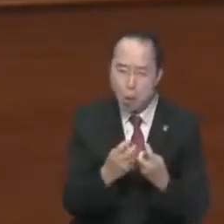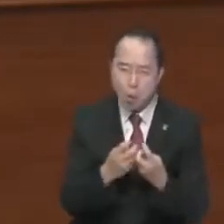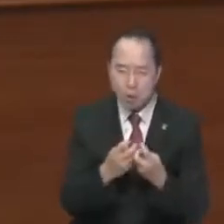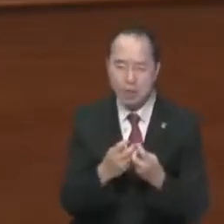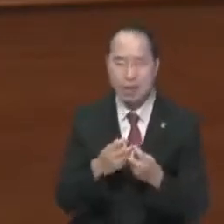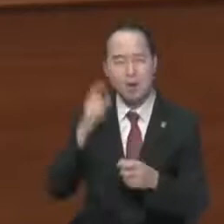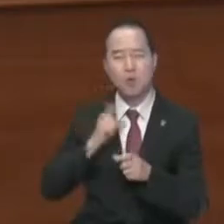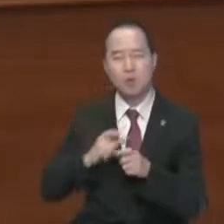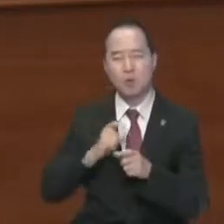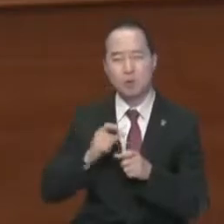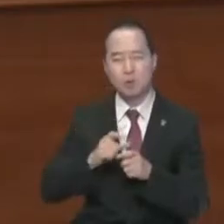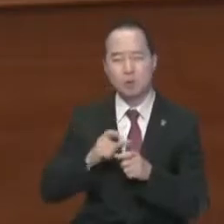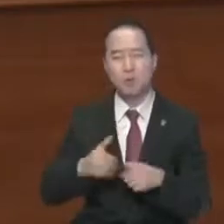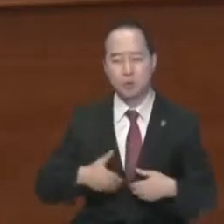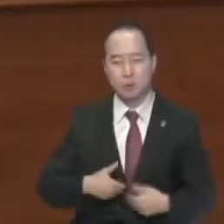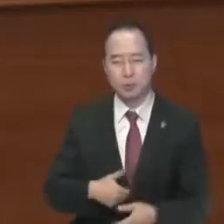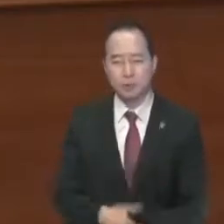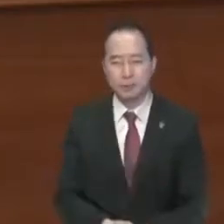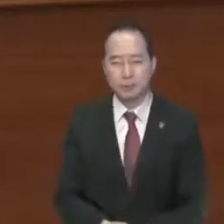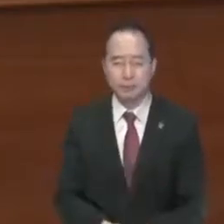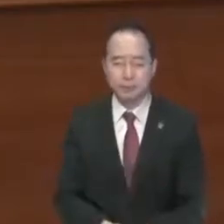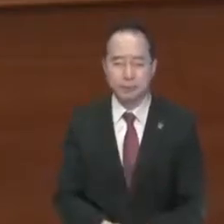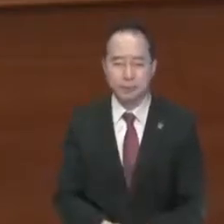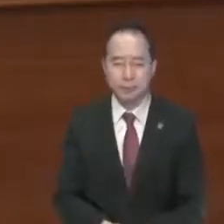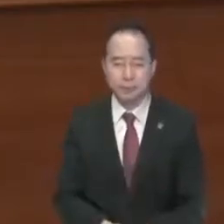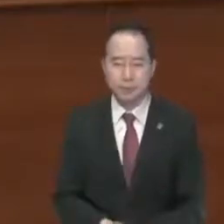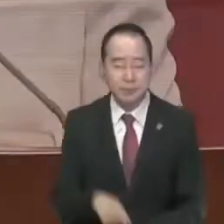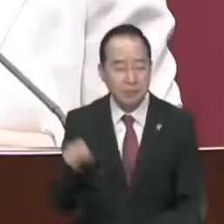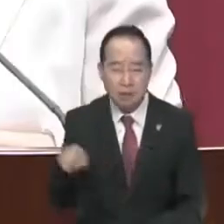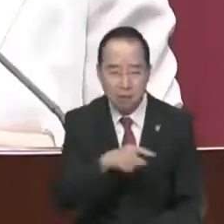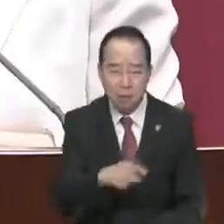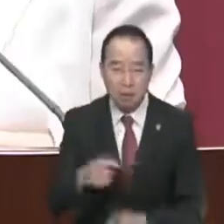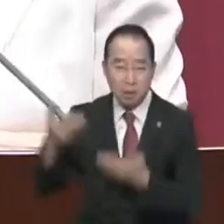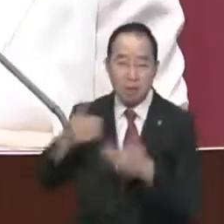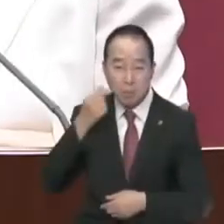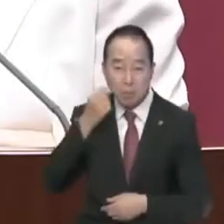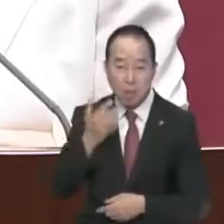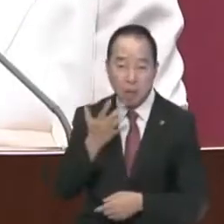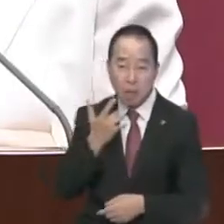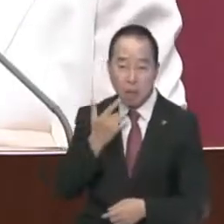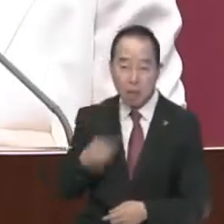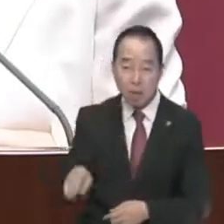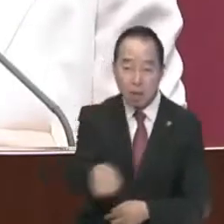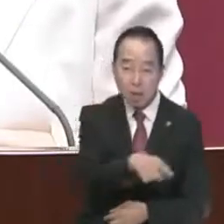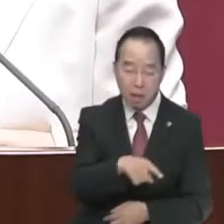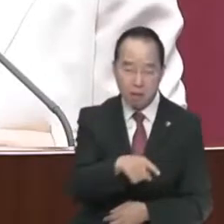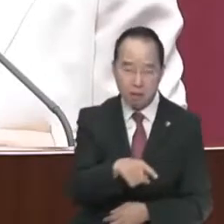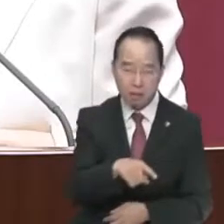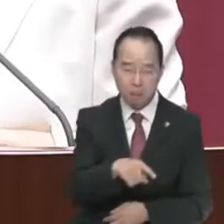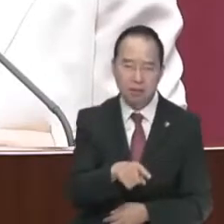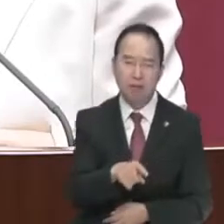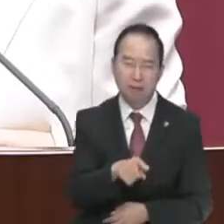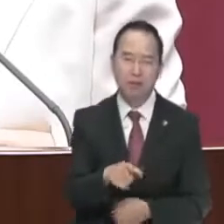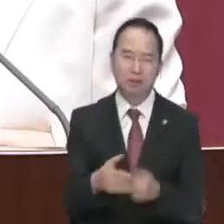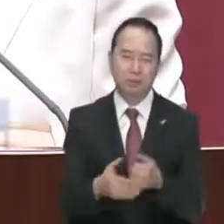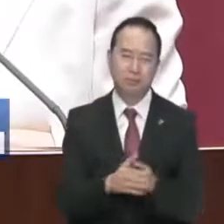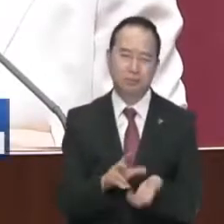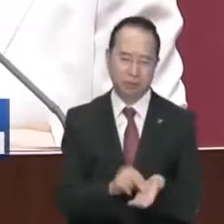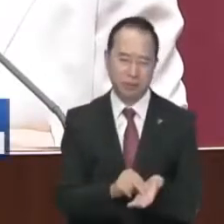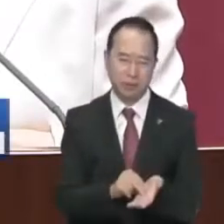깊은 고민이 필요하다고 생각합니다. 네, 이런 사각지대가 생기지 않도록 그 코로나19로 인한 위기는 다양한